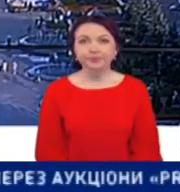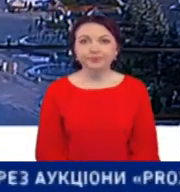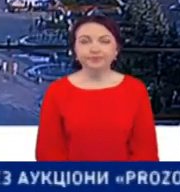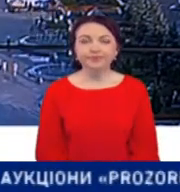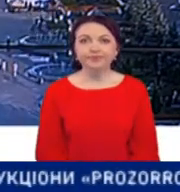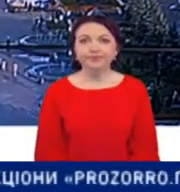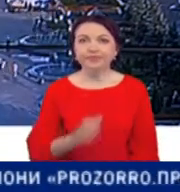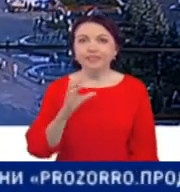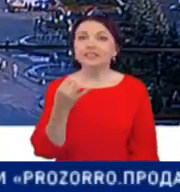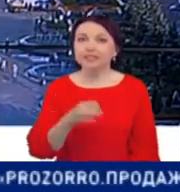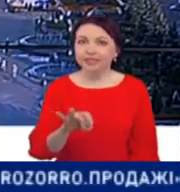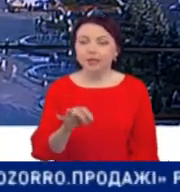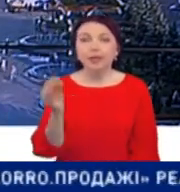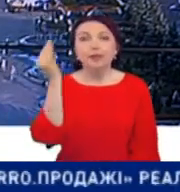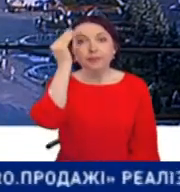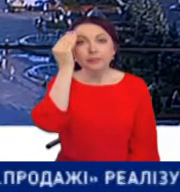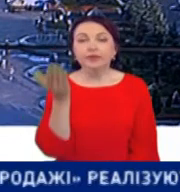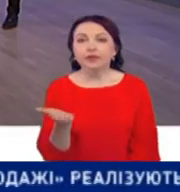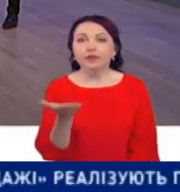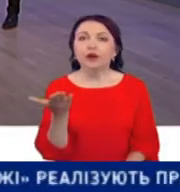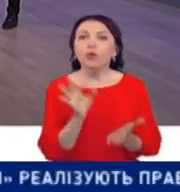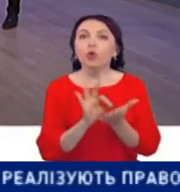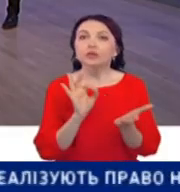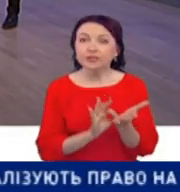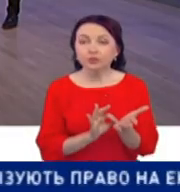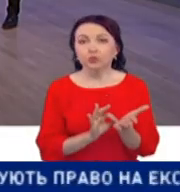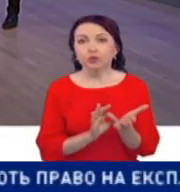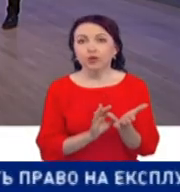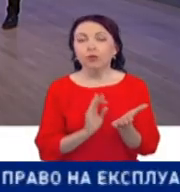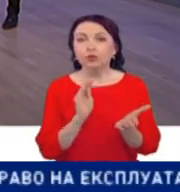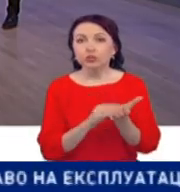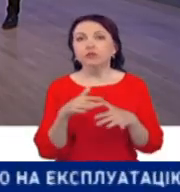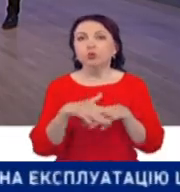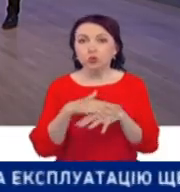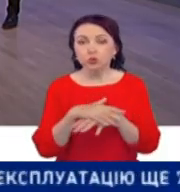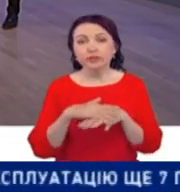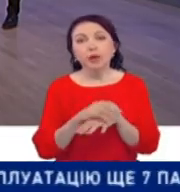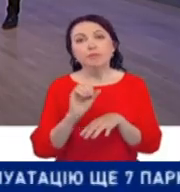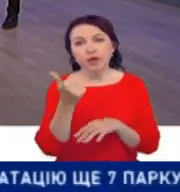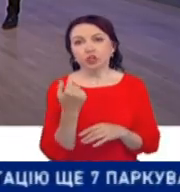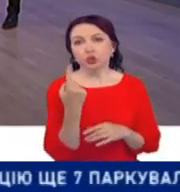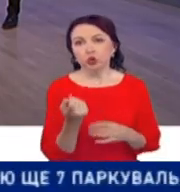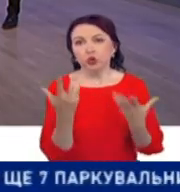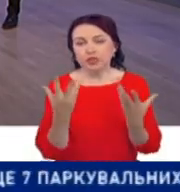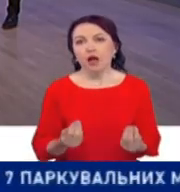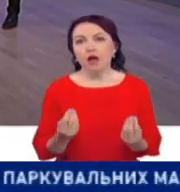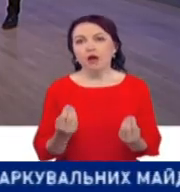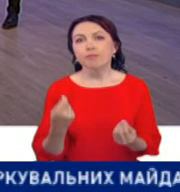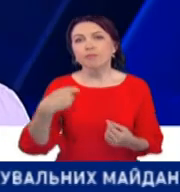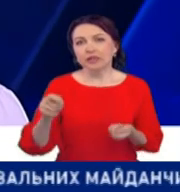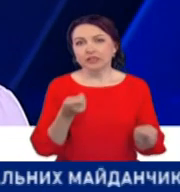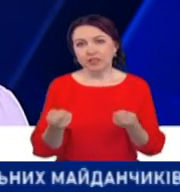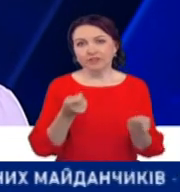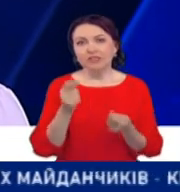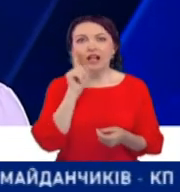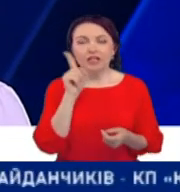Пане Сергію, як ви вважаєте, яку взагалі оцінку поставить суспільство першим 100 дням президентства Володимира Зеленського? Яку